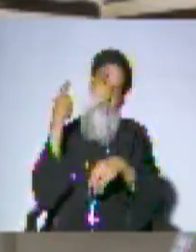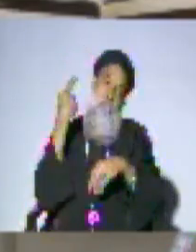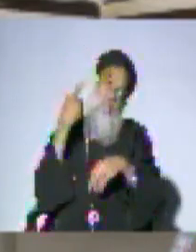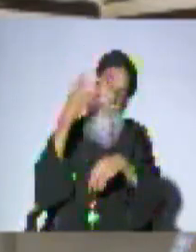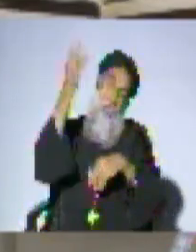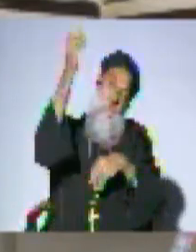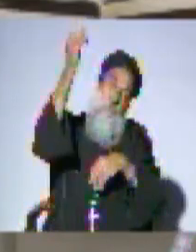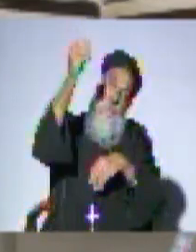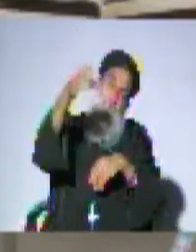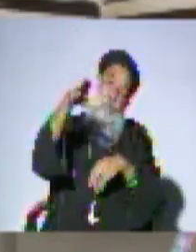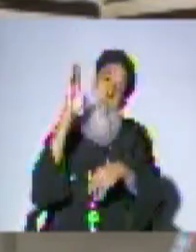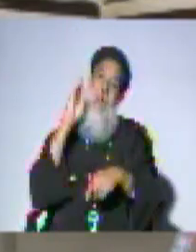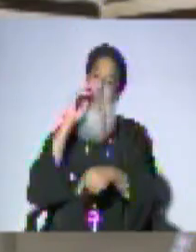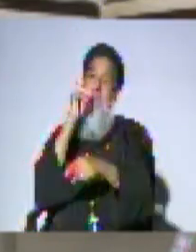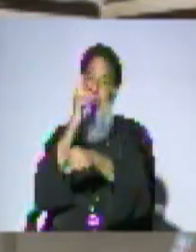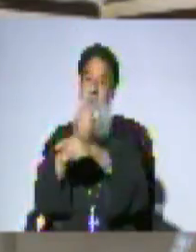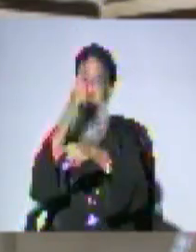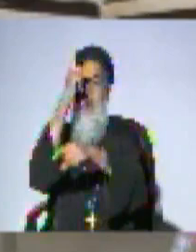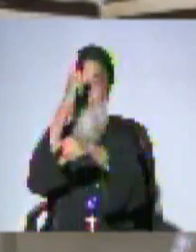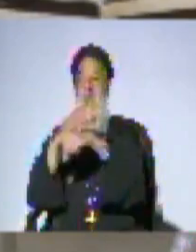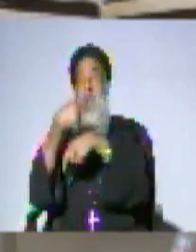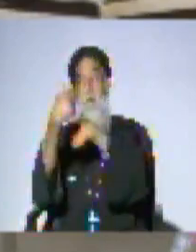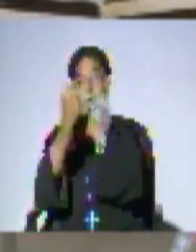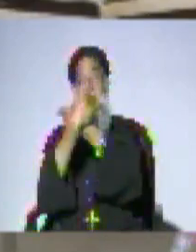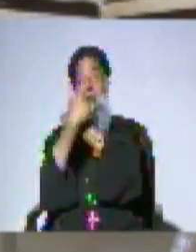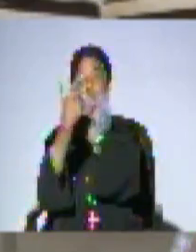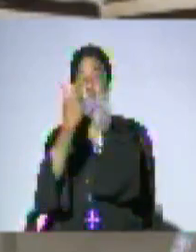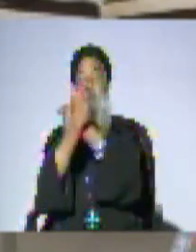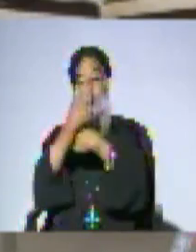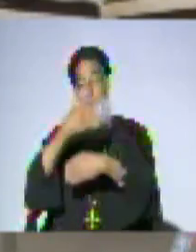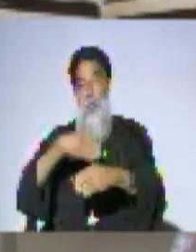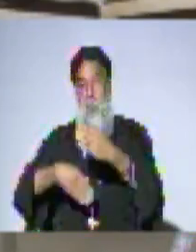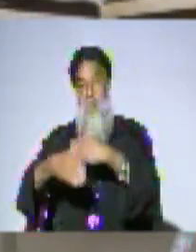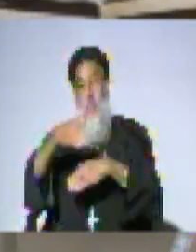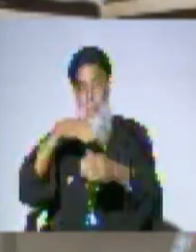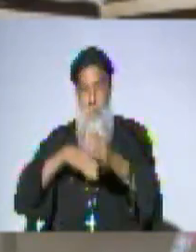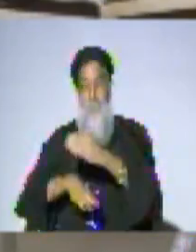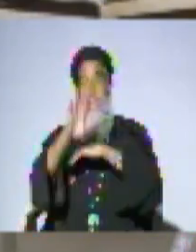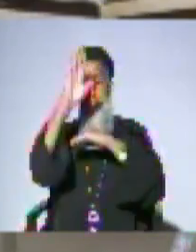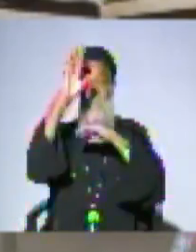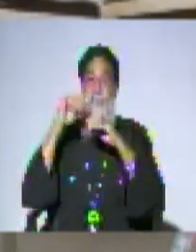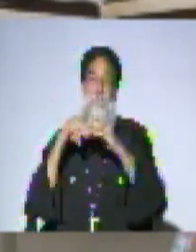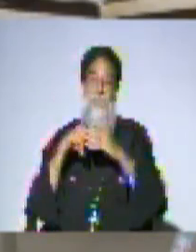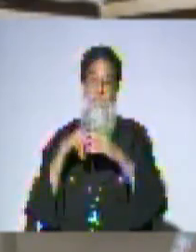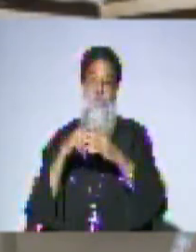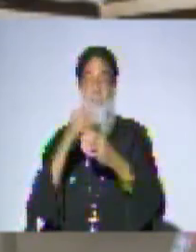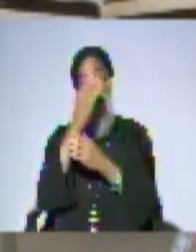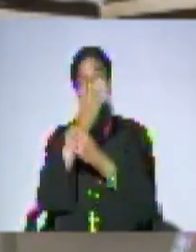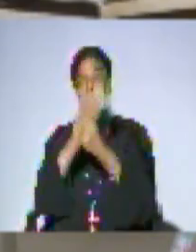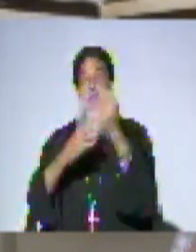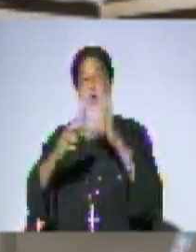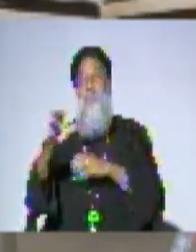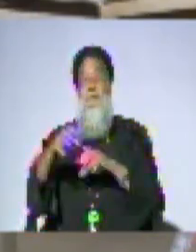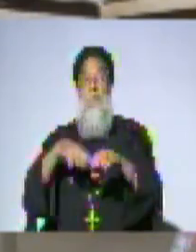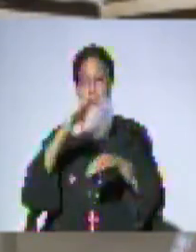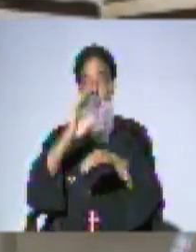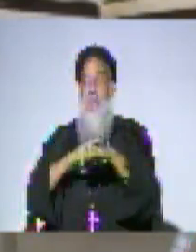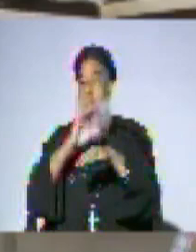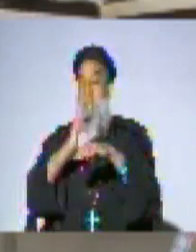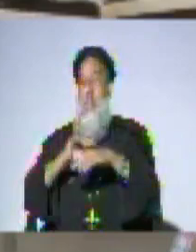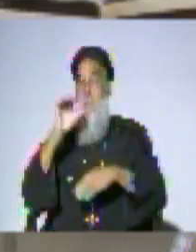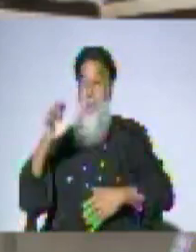يعني بمعنى أنه في ناس أولاد ماري مرقص في كل الأجيال في الخدمة اللي